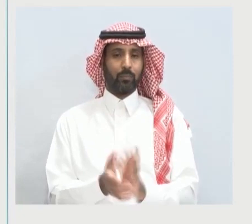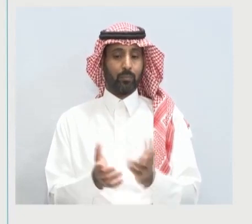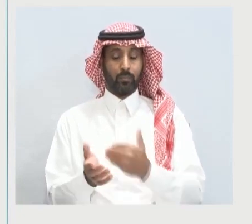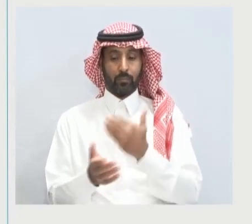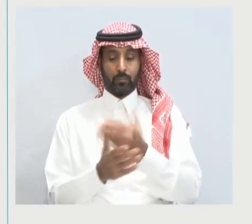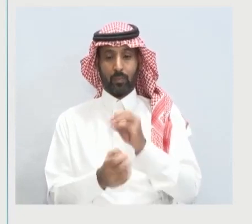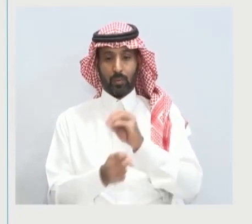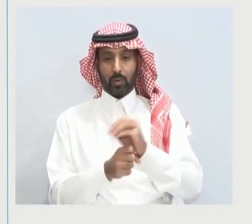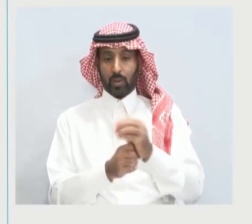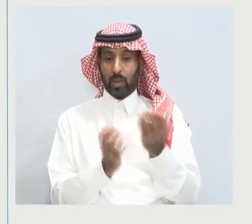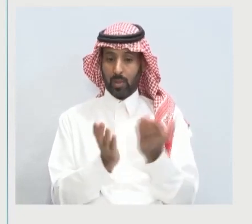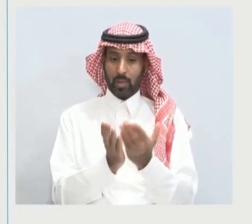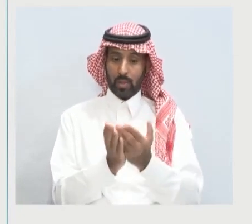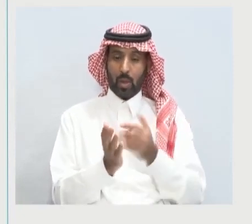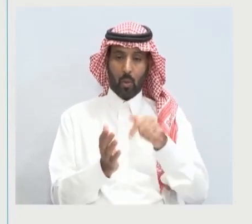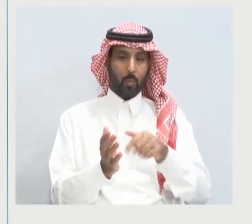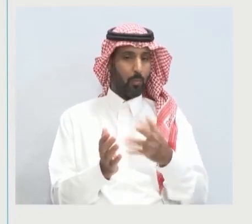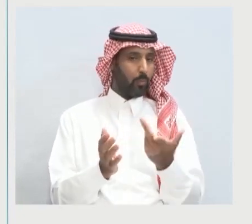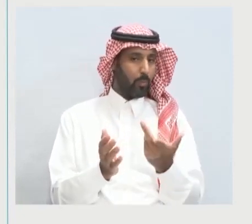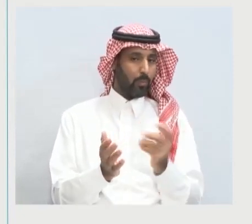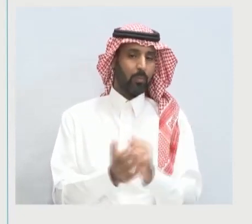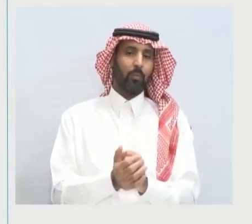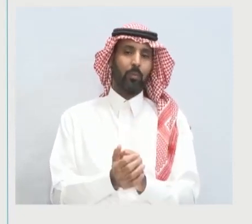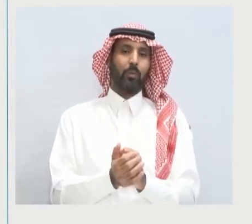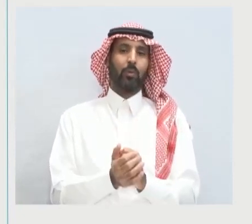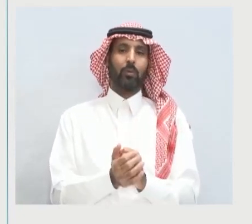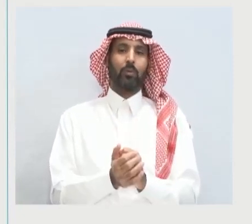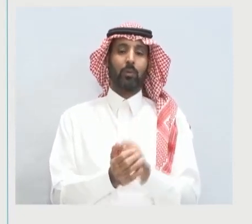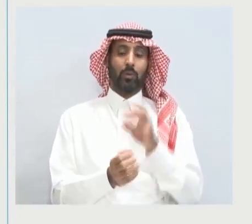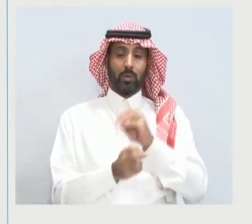سنتعلم في درسنا لهذا اليوم